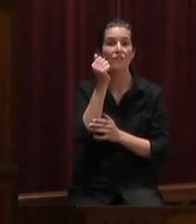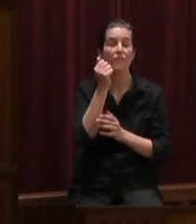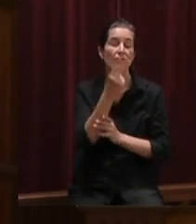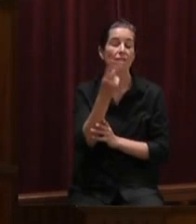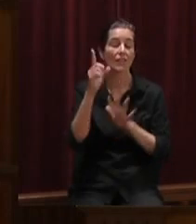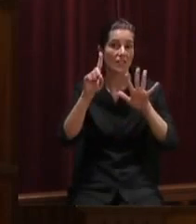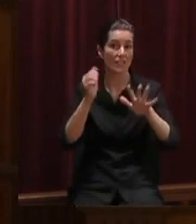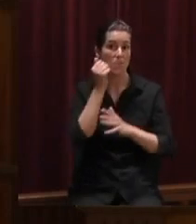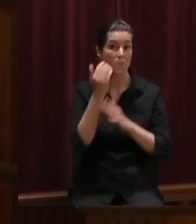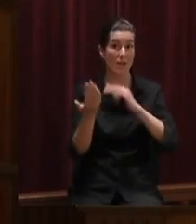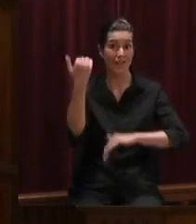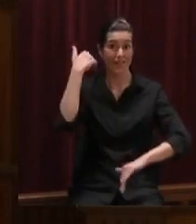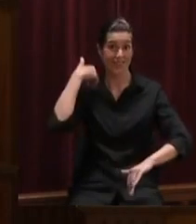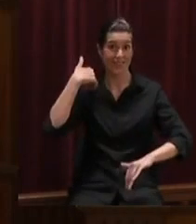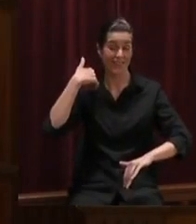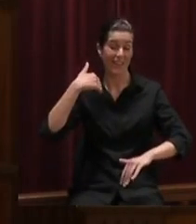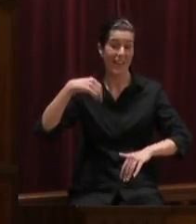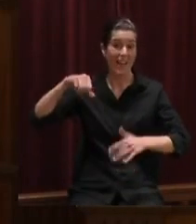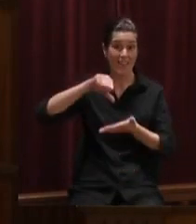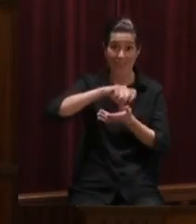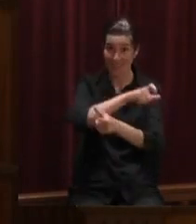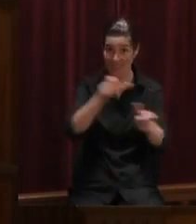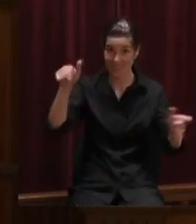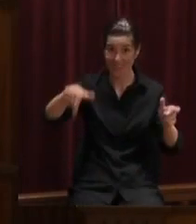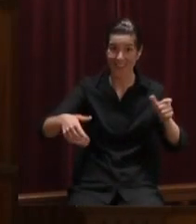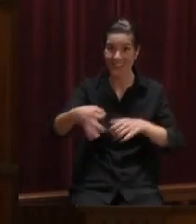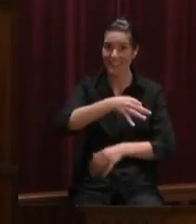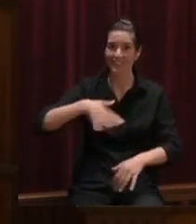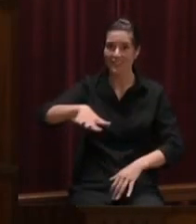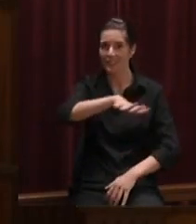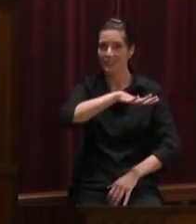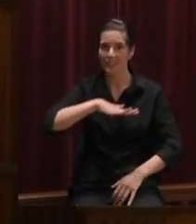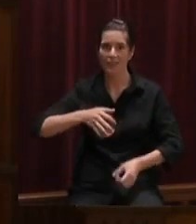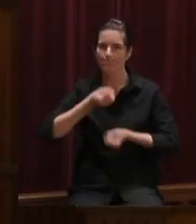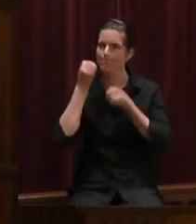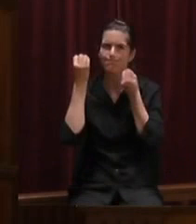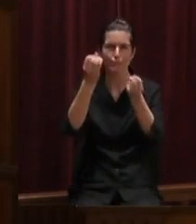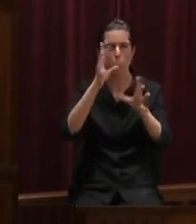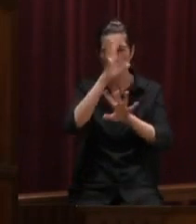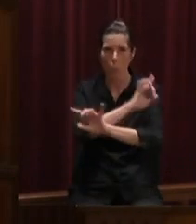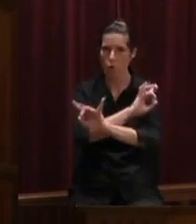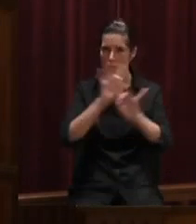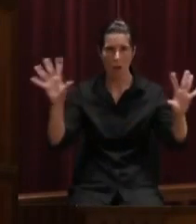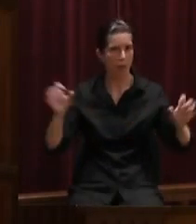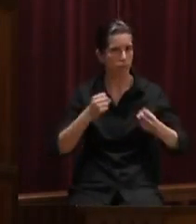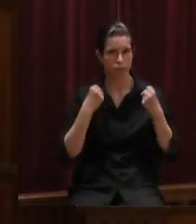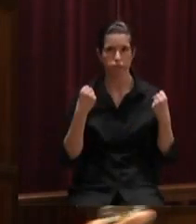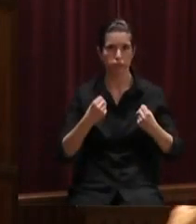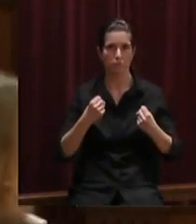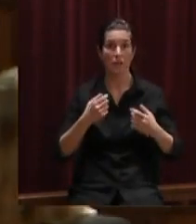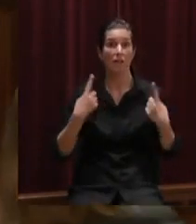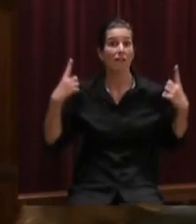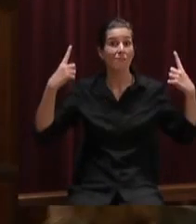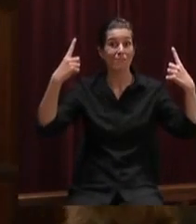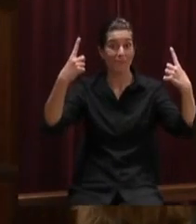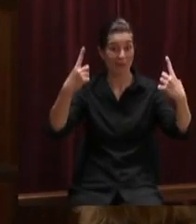maig, els ciutadans i ciutadanes de les Illes Balears varen expressar-nos un missatge clar i contundent. Per primera vegada en la nostra